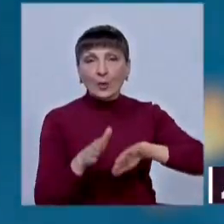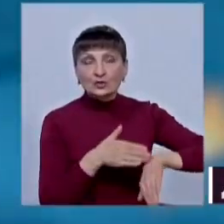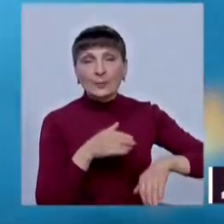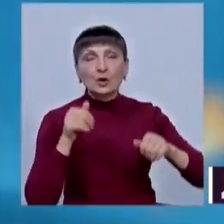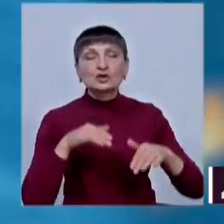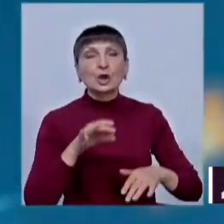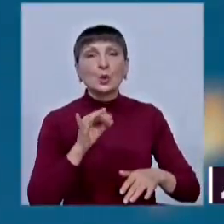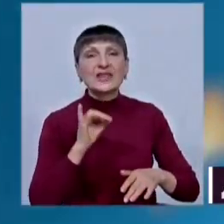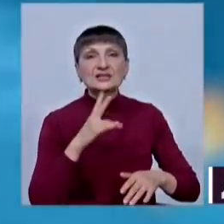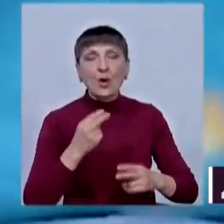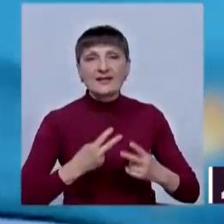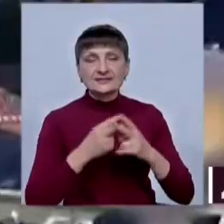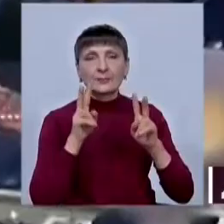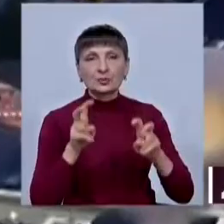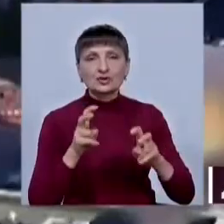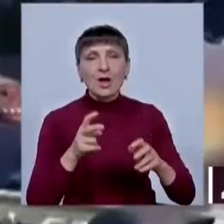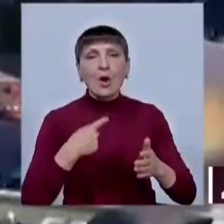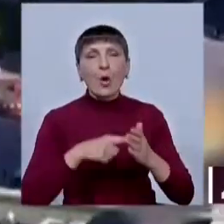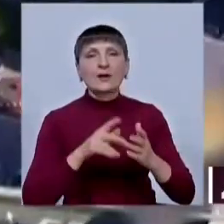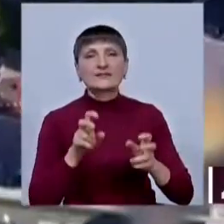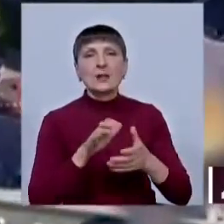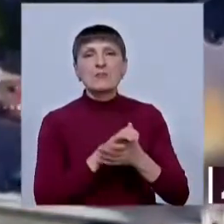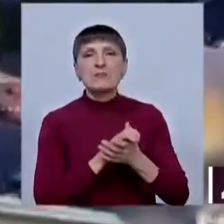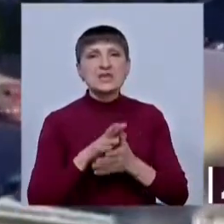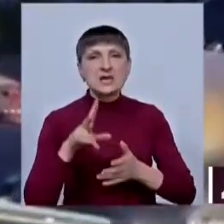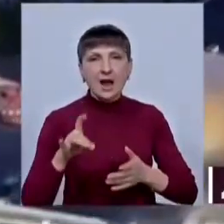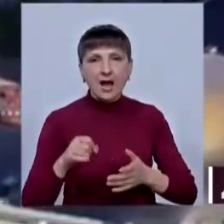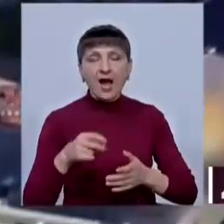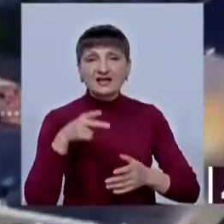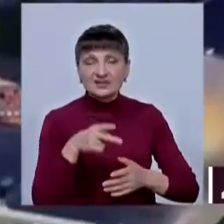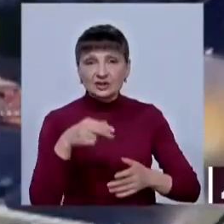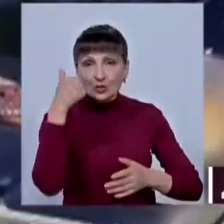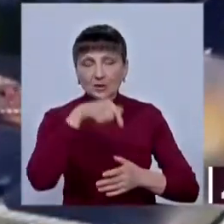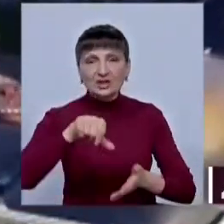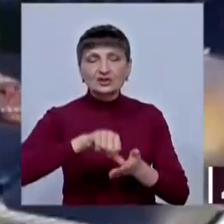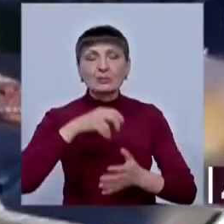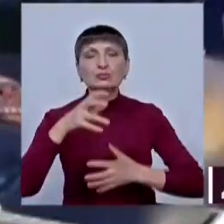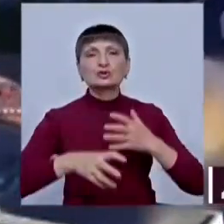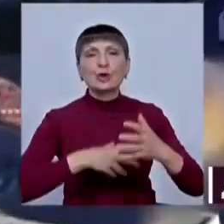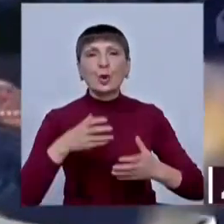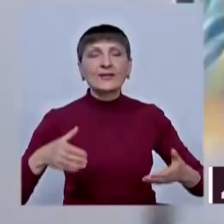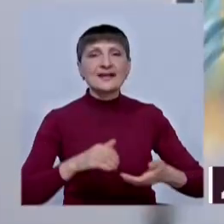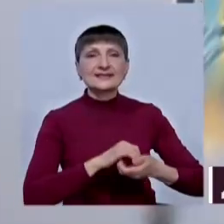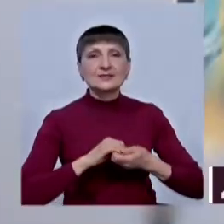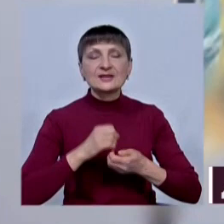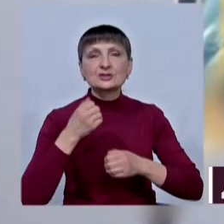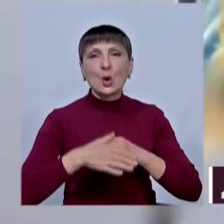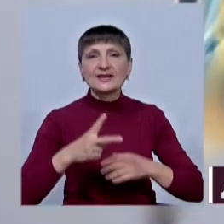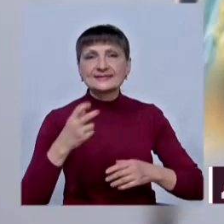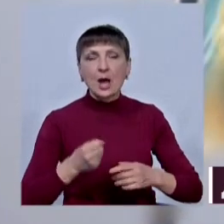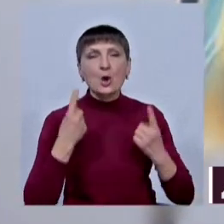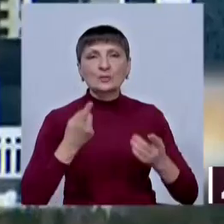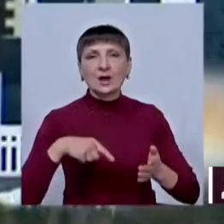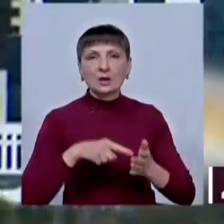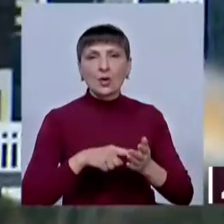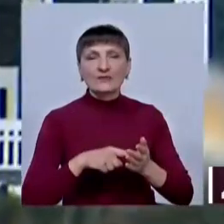решению ЮНЕСКО, Астана получила звание «Город мира». С 2000 года она является членом Международной ассамблеи столиц и крупных городов. Чуть